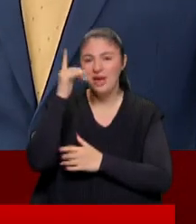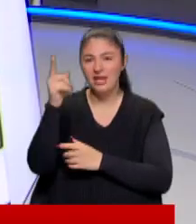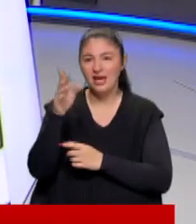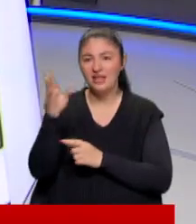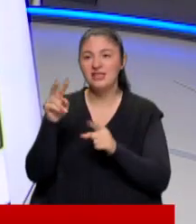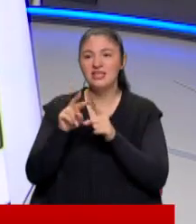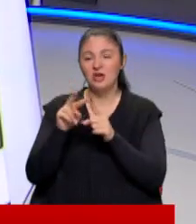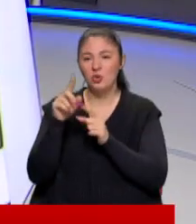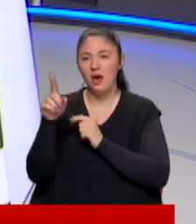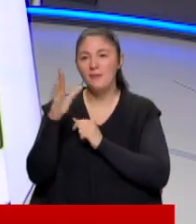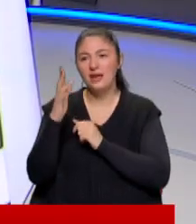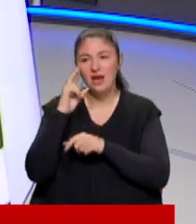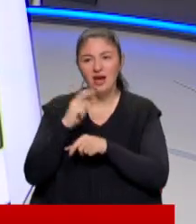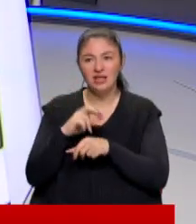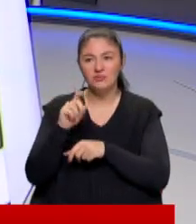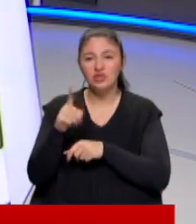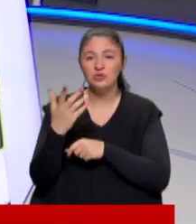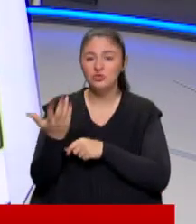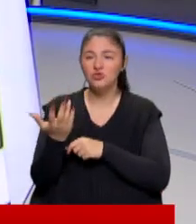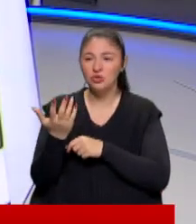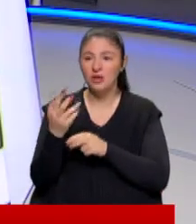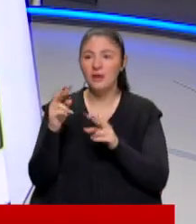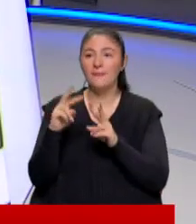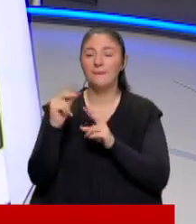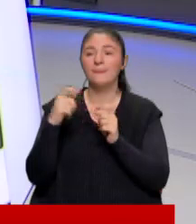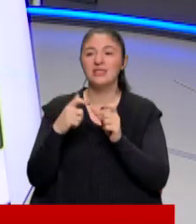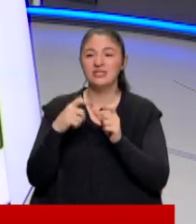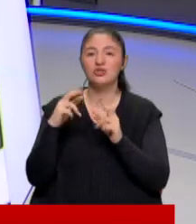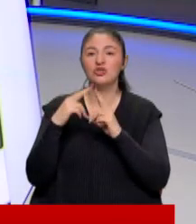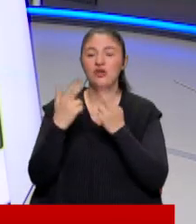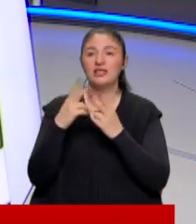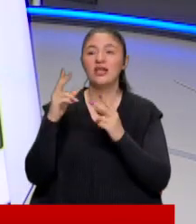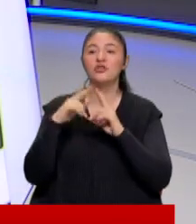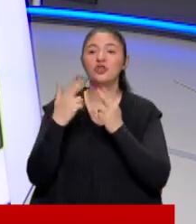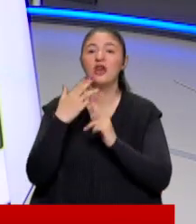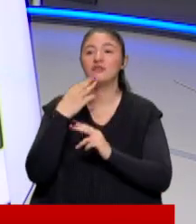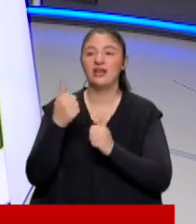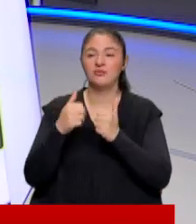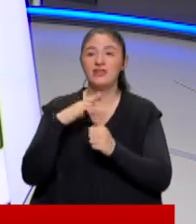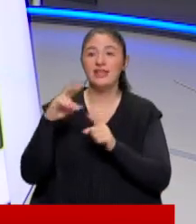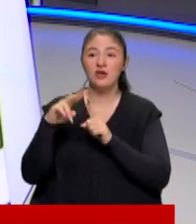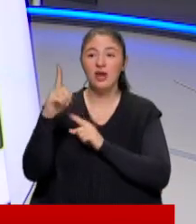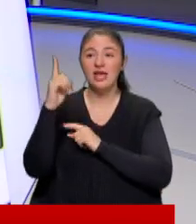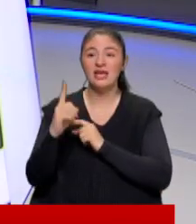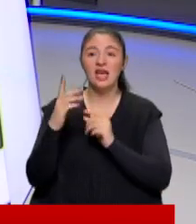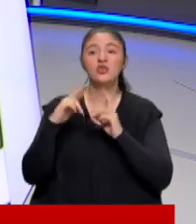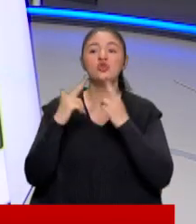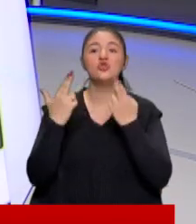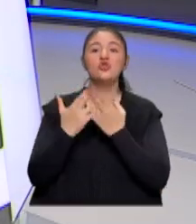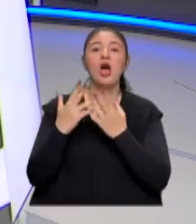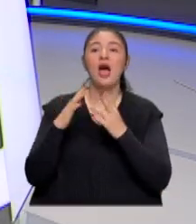Nikaragua'ya gidelim. Nikaragua'yı belki hatırlayacağız. Çünkü Miss Universe, yani kainat güzellik yarışması vardı. Ve Nikaragua ilk kez kainat